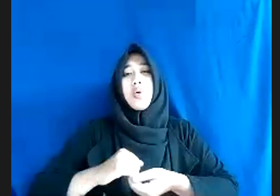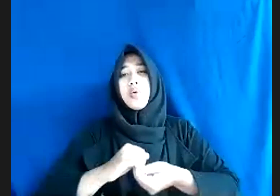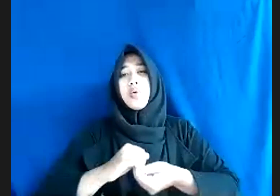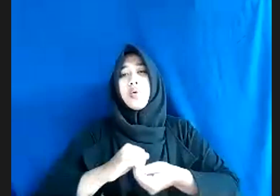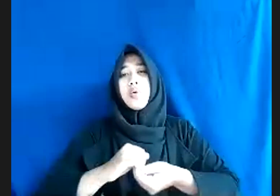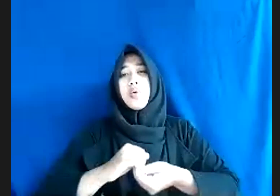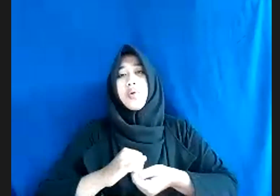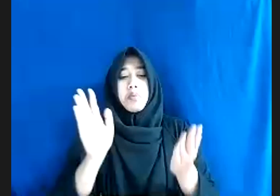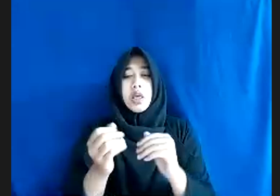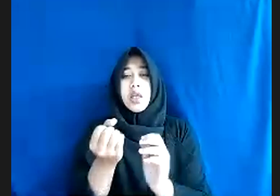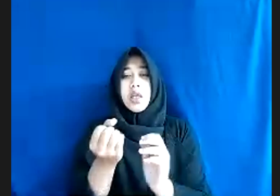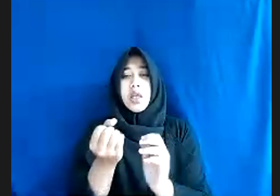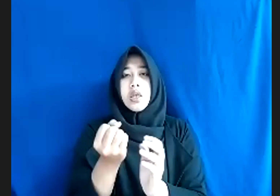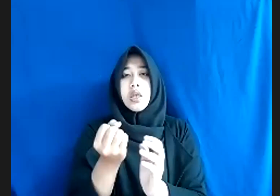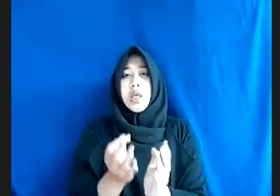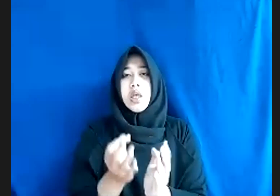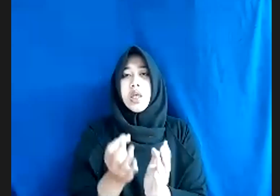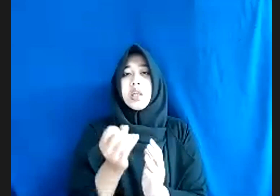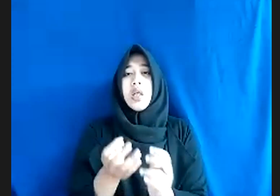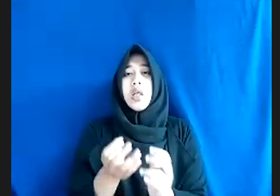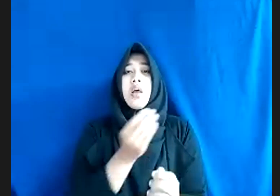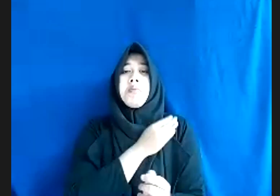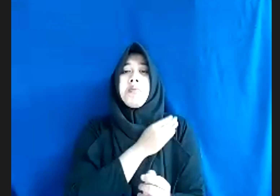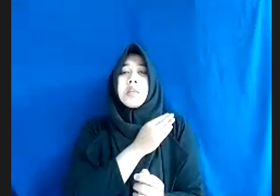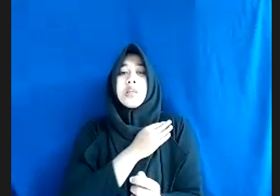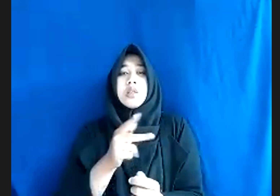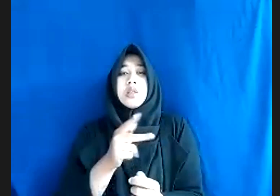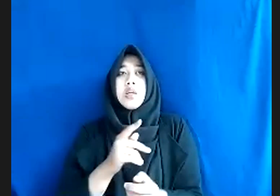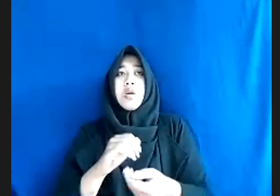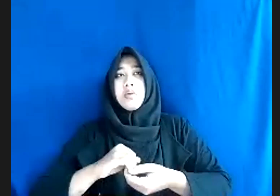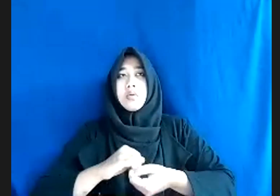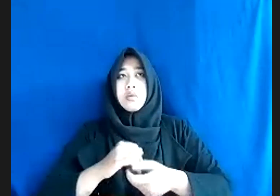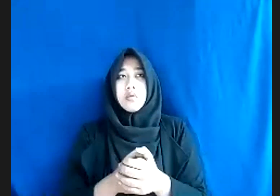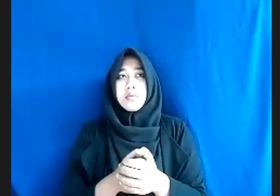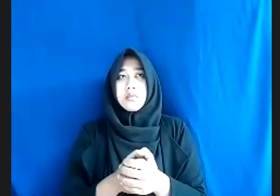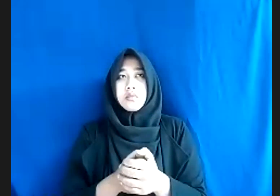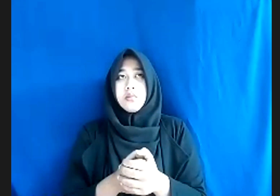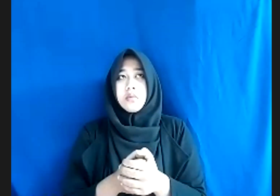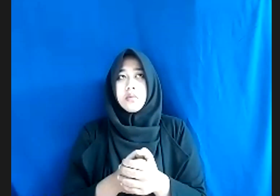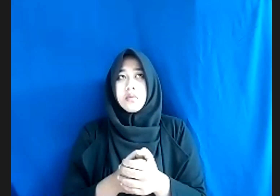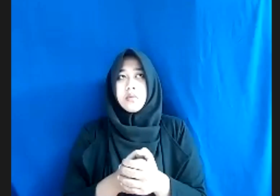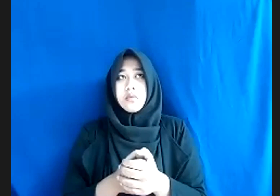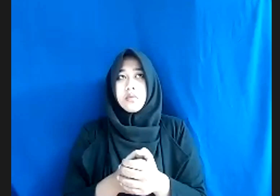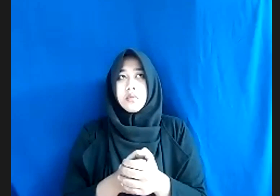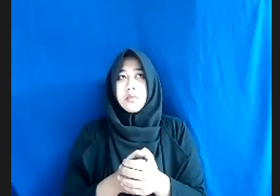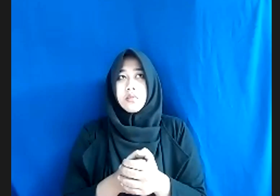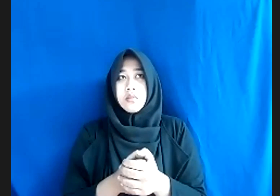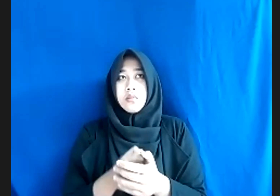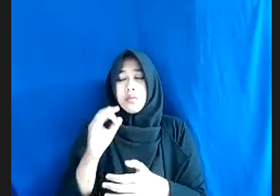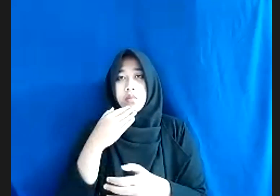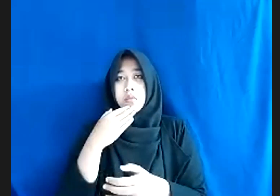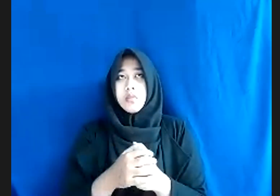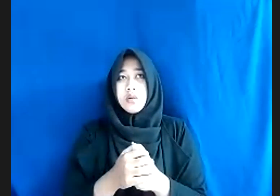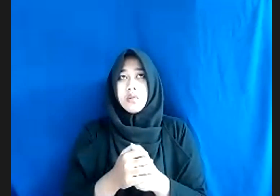sangat urgent diperlukan. Terima kasih kepada terutama yang terhormat Ibu Sri Adiningsih yang telah